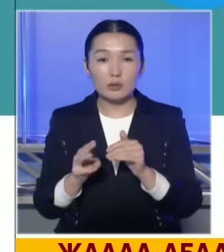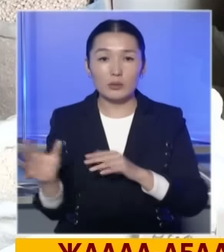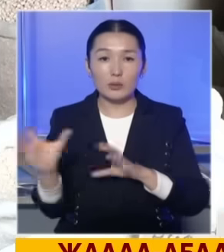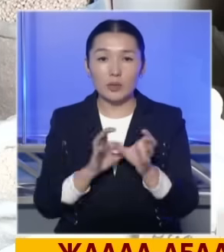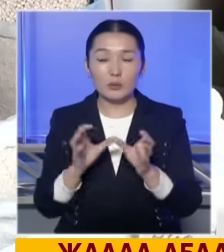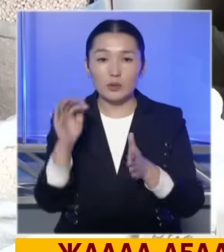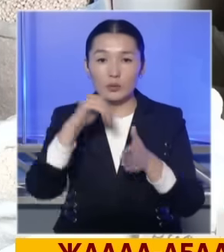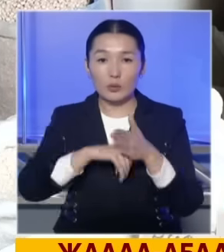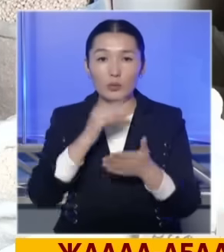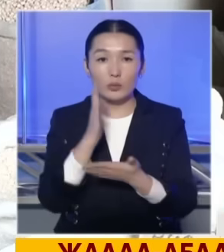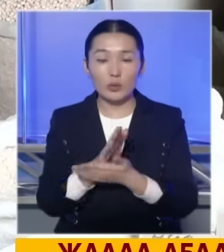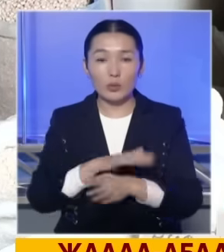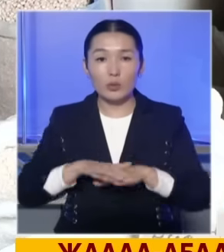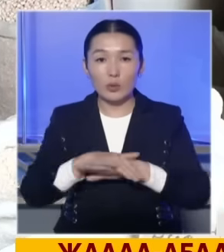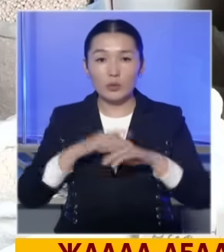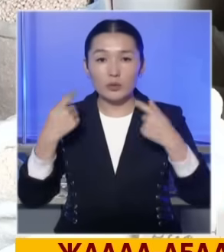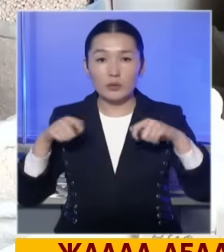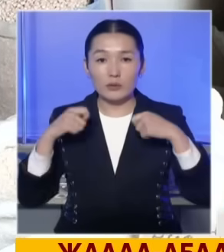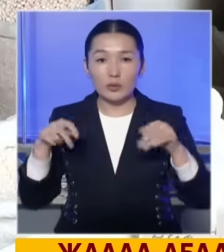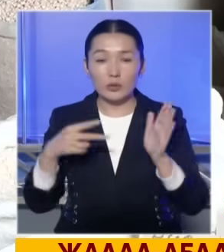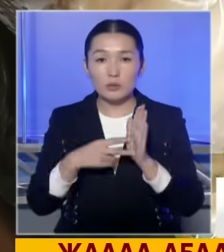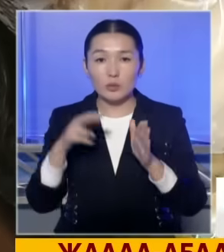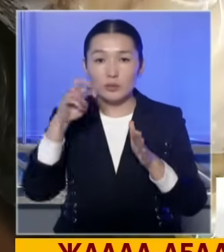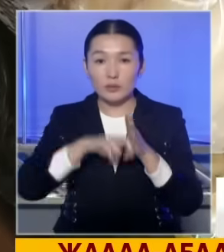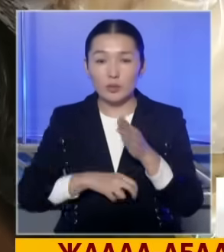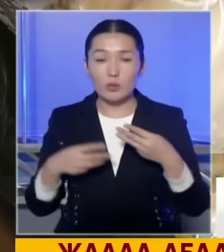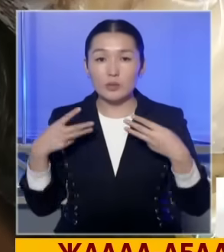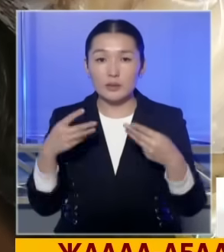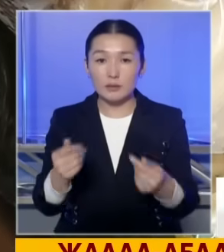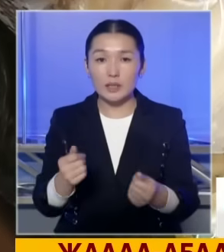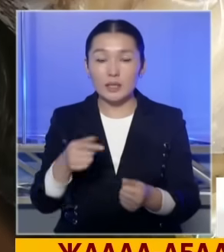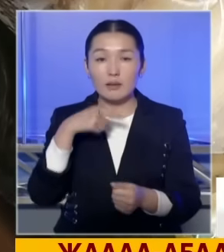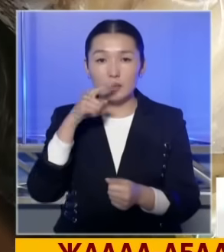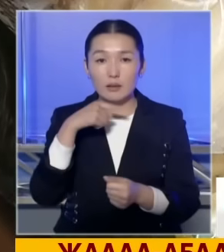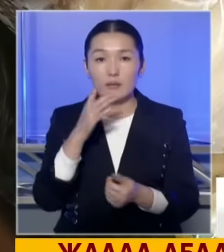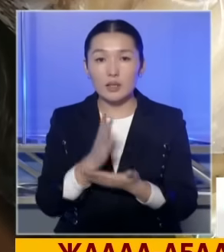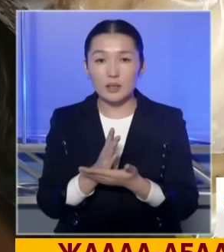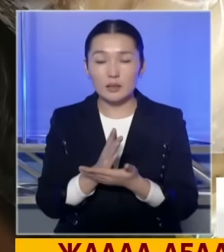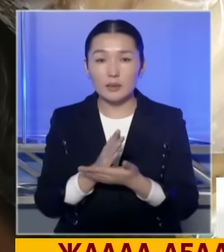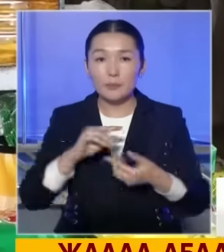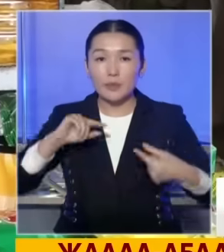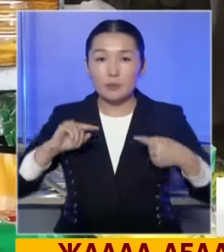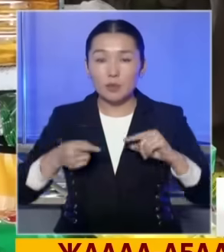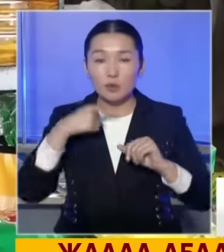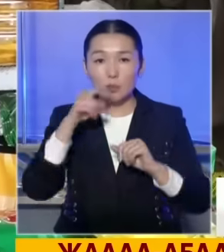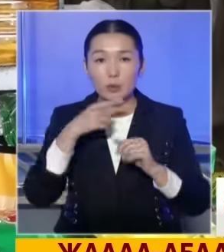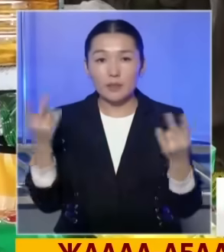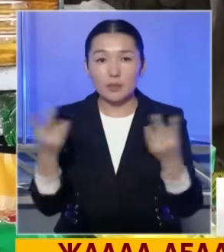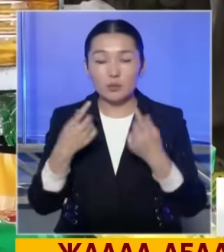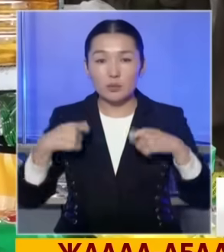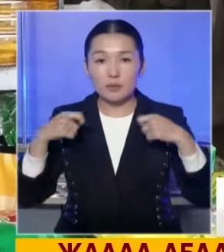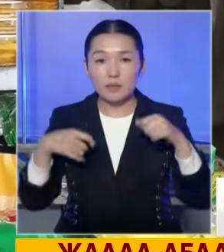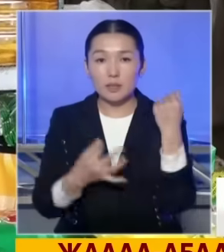келет. Коомчулукта товарлардын бааларына салыктар түздөн-түз таасир этет деген жаңылыш түшүнүк бар. Тескерисинче, керектөөдөгү товарлардын